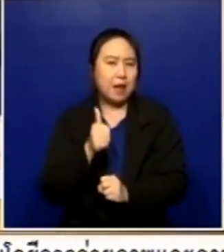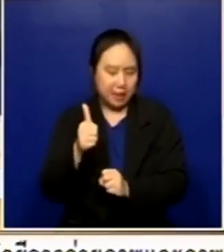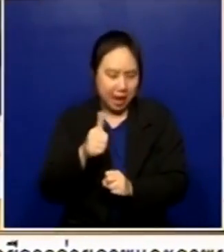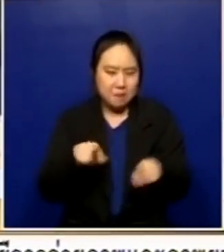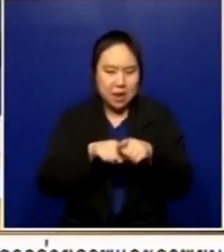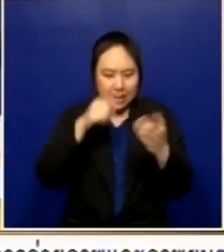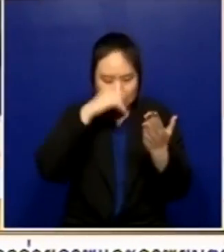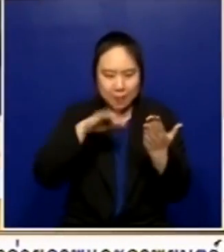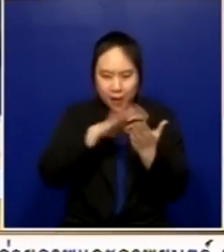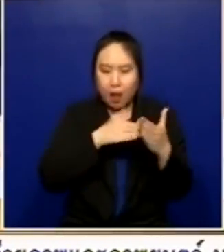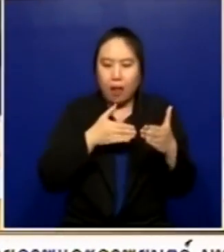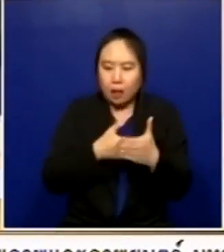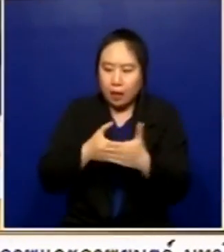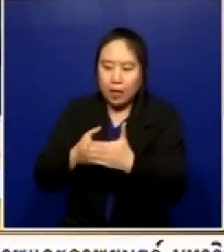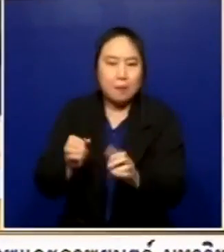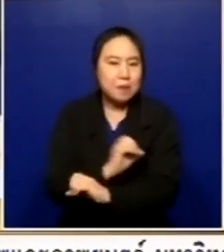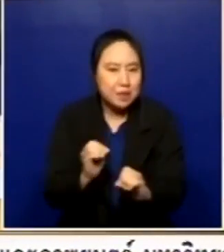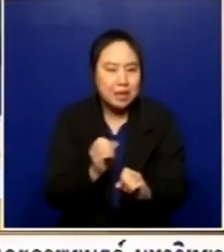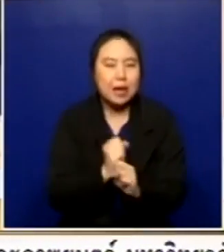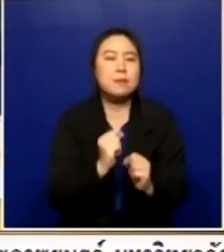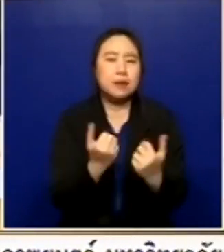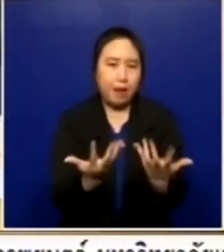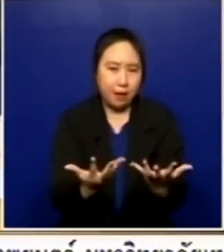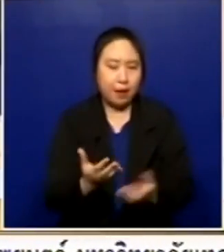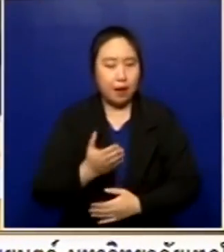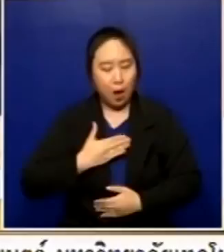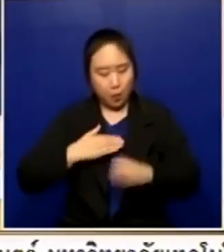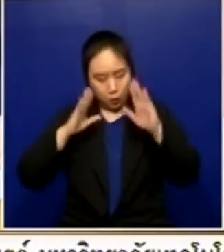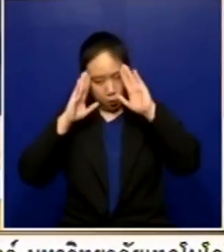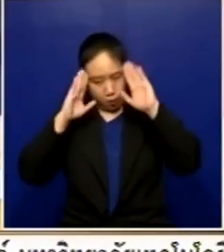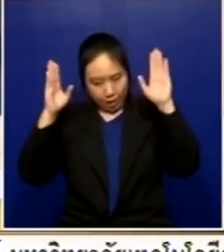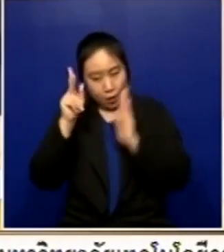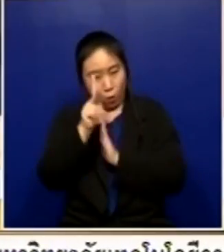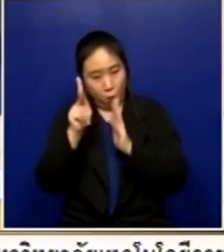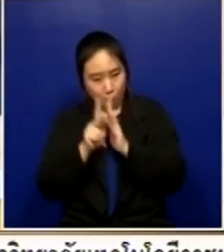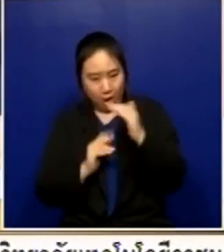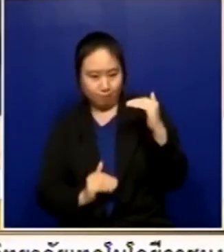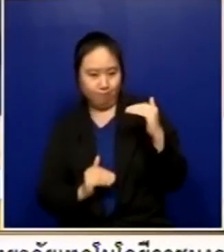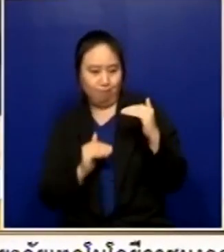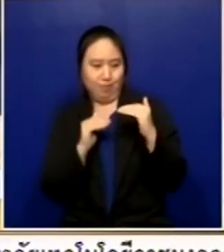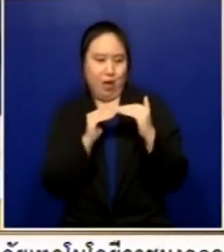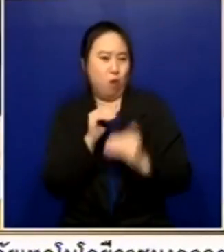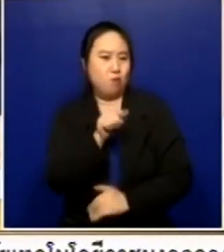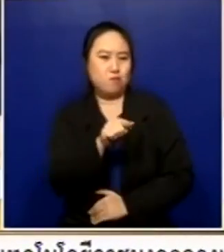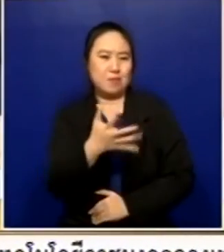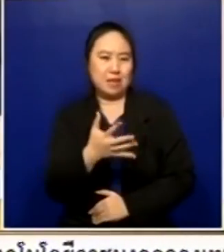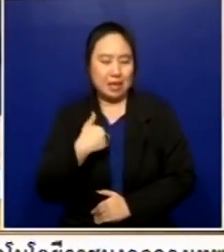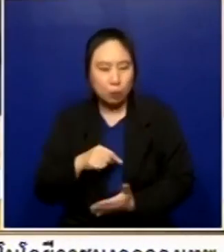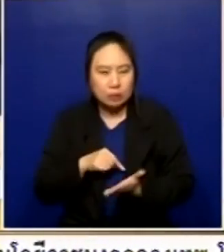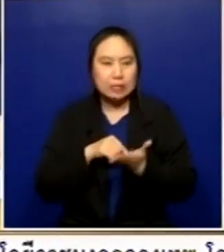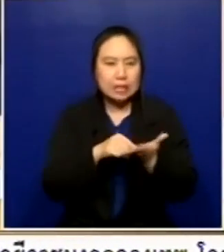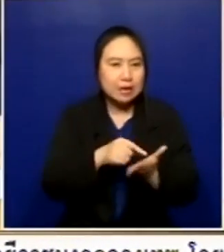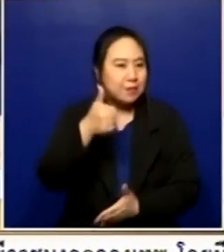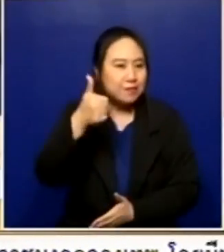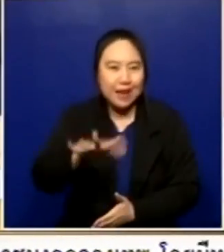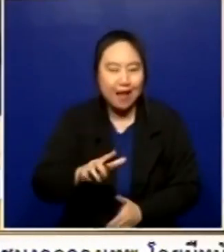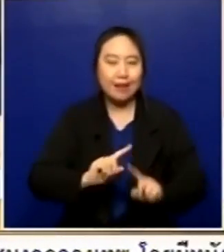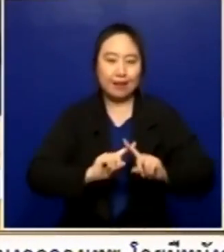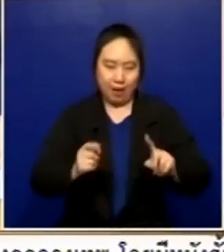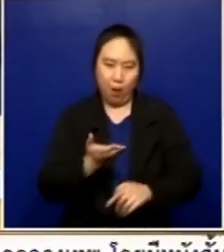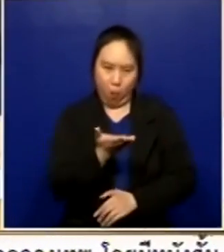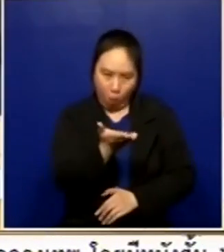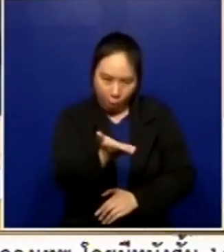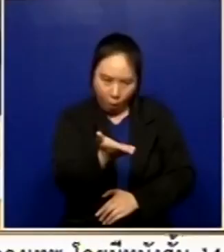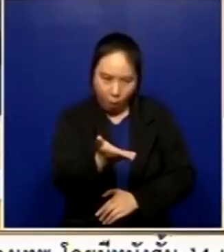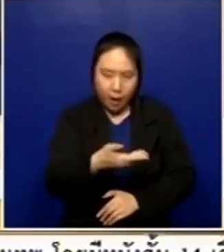สุญญากาศเราอาจจะมีประสบการณ์ในทางนิติบัญญัติไม่เท่าชั่นเราจึงไม่สามารถเสนอได้ในขั้นตอนแรกแต่เราจะขอรบ